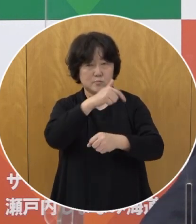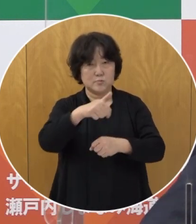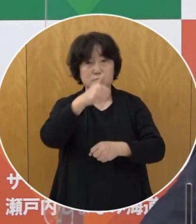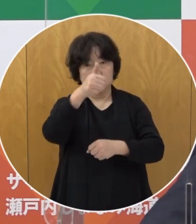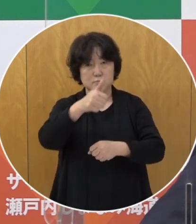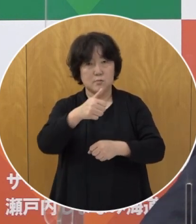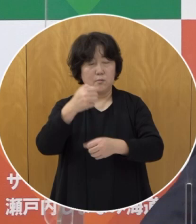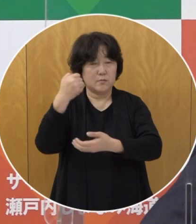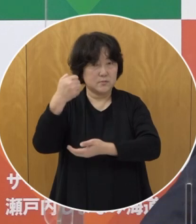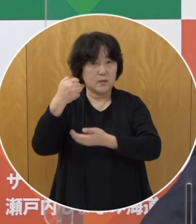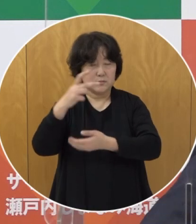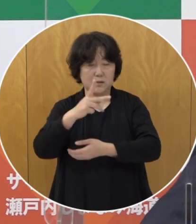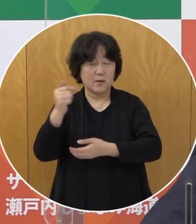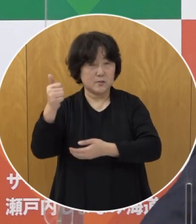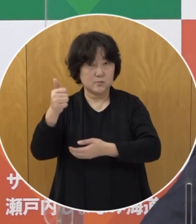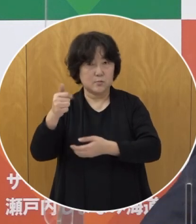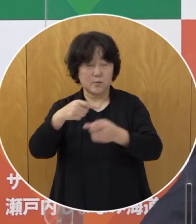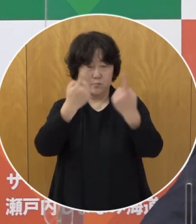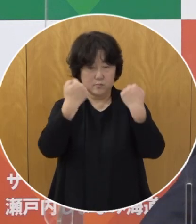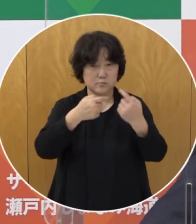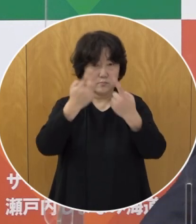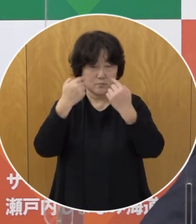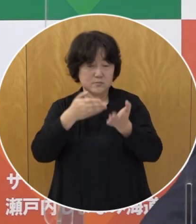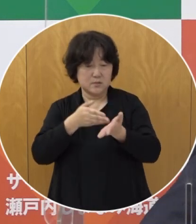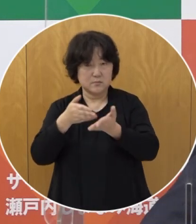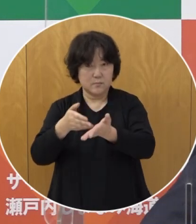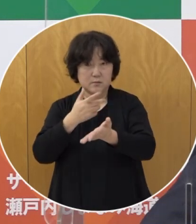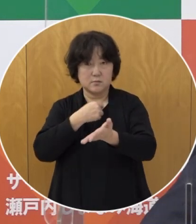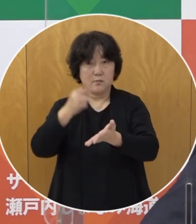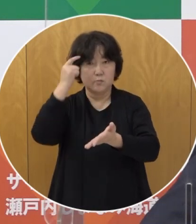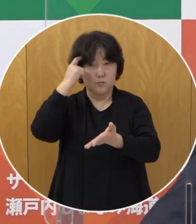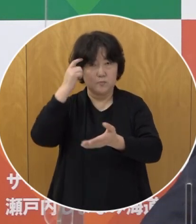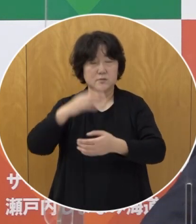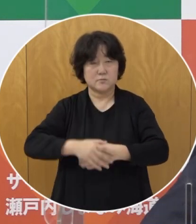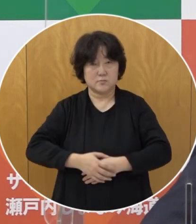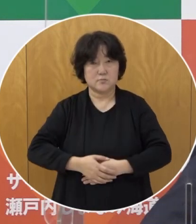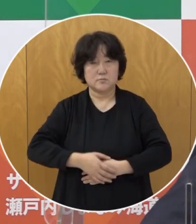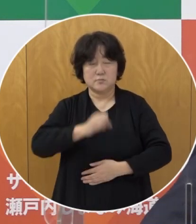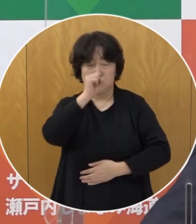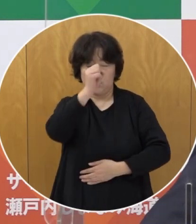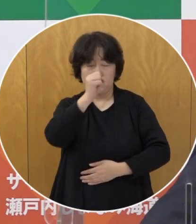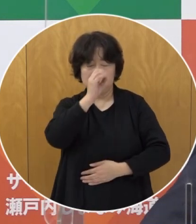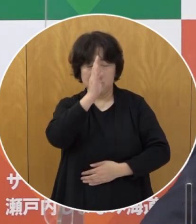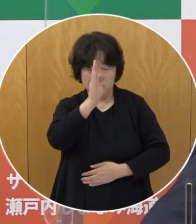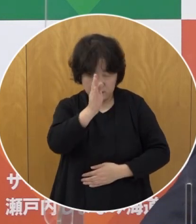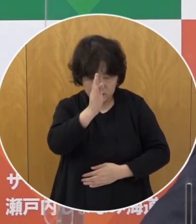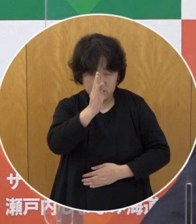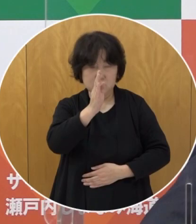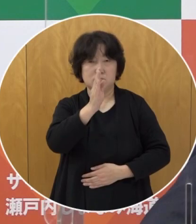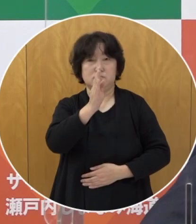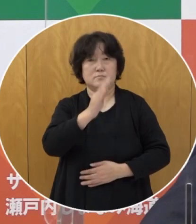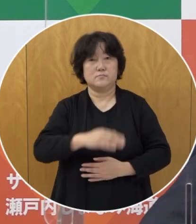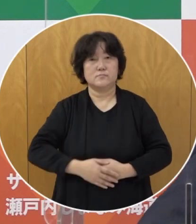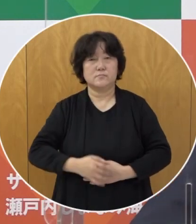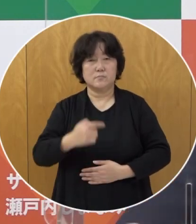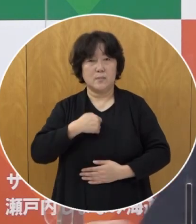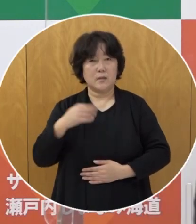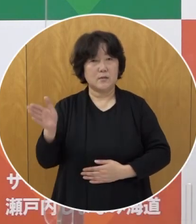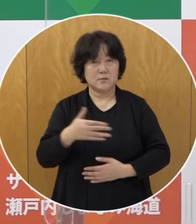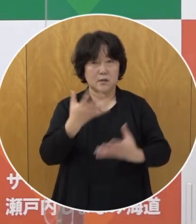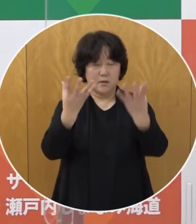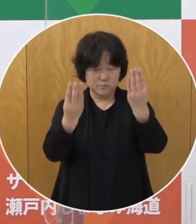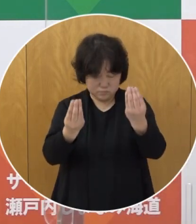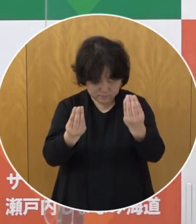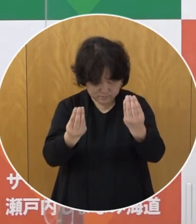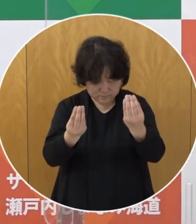別にご説明をさせていただきたいと思ってございますので、どうぞよろしくお願いを申し上げます。私からは以上でございます。